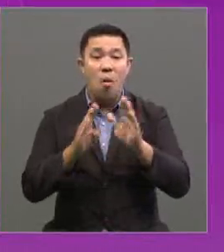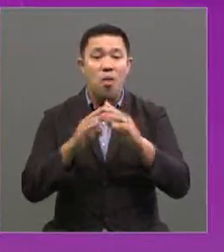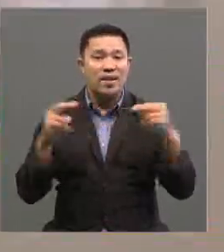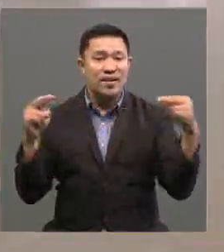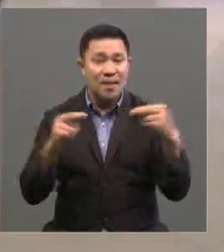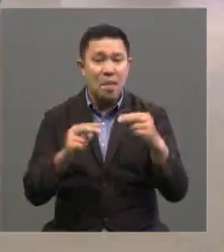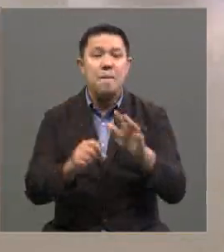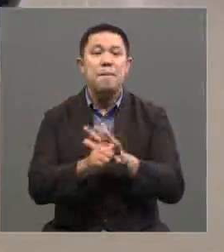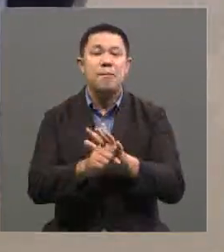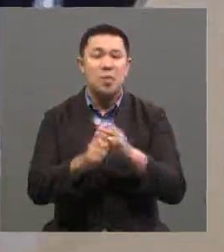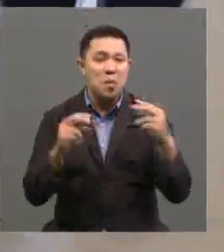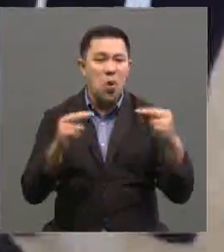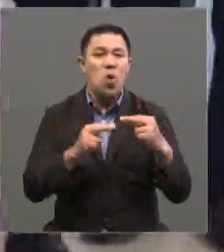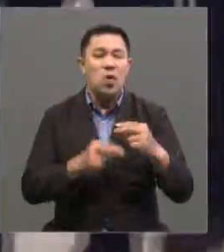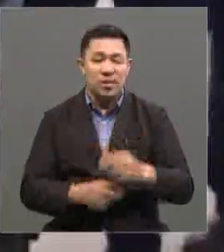ได้พบหน้ากันนะคะ